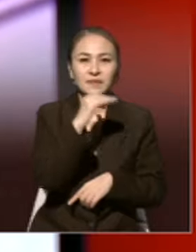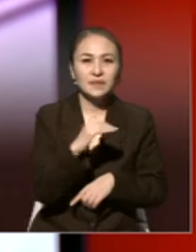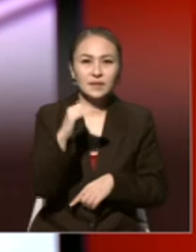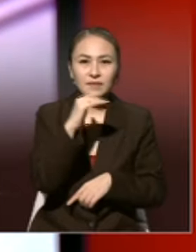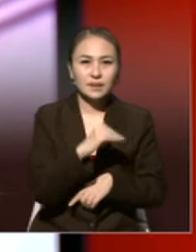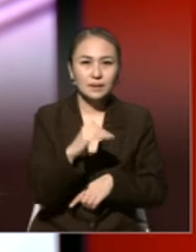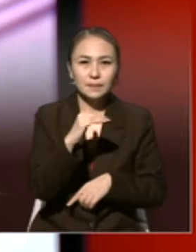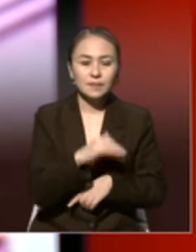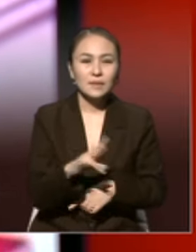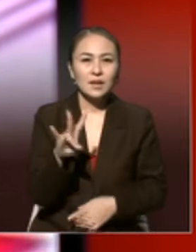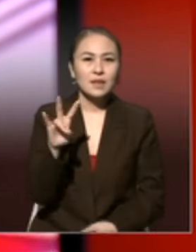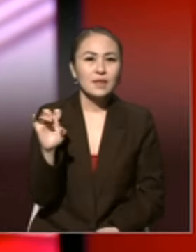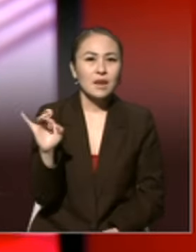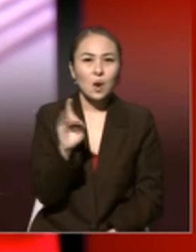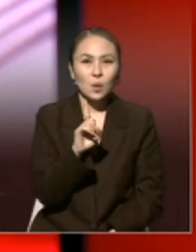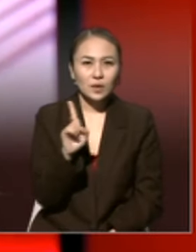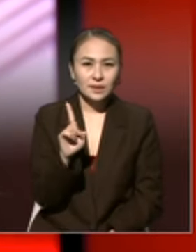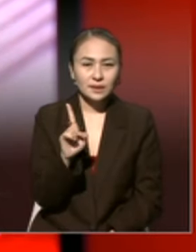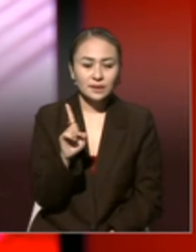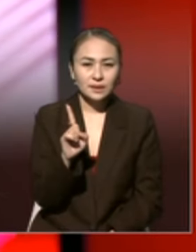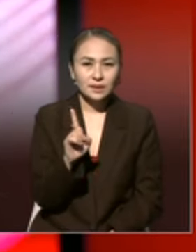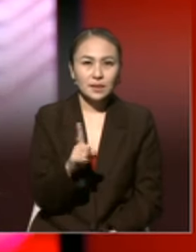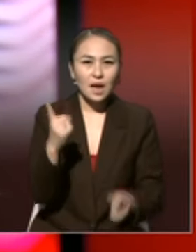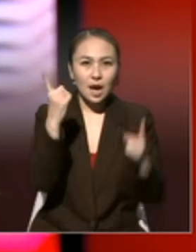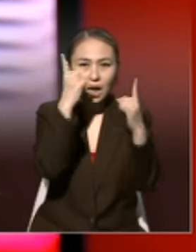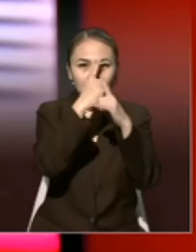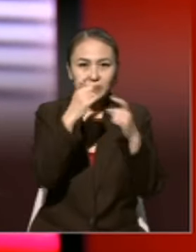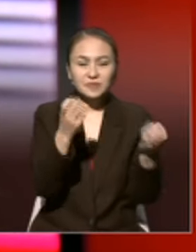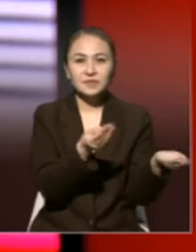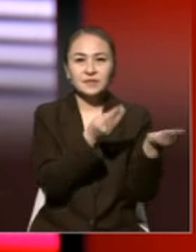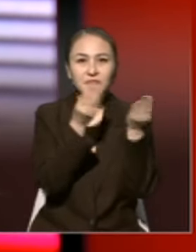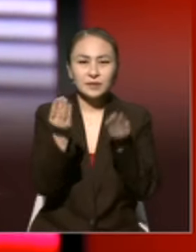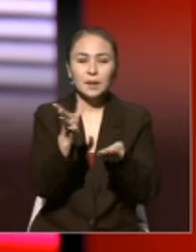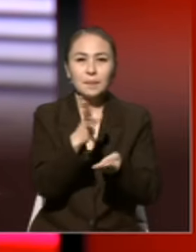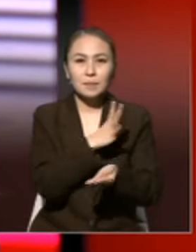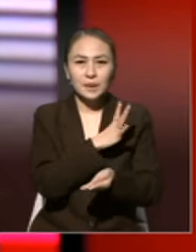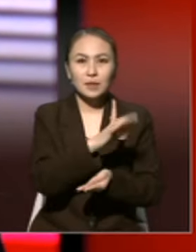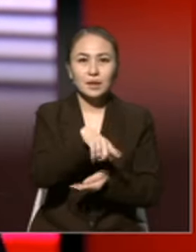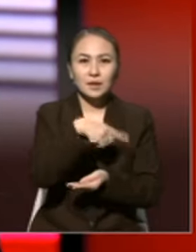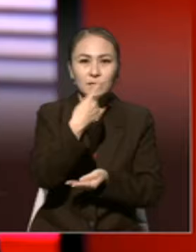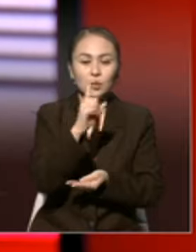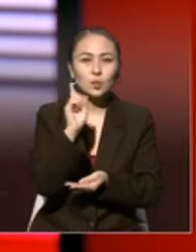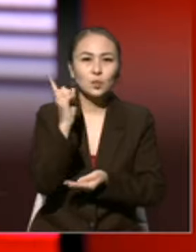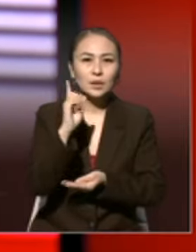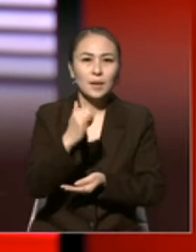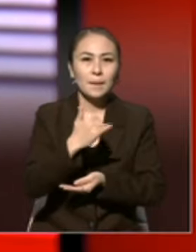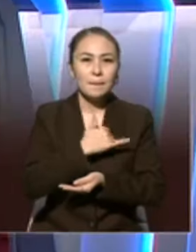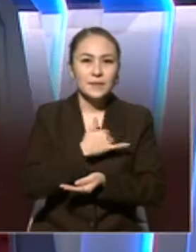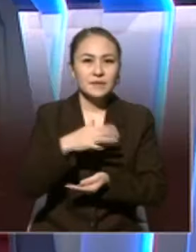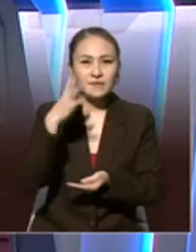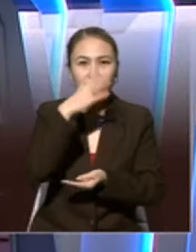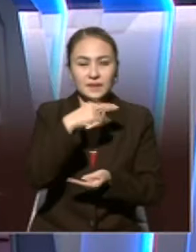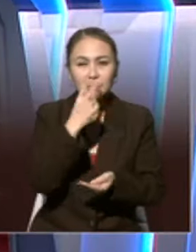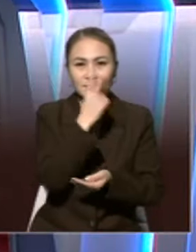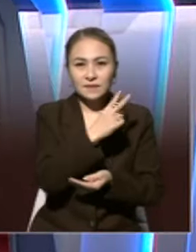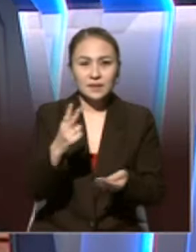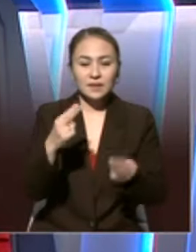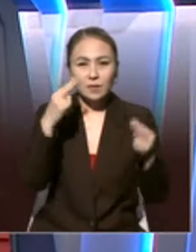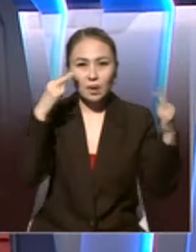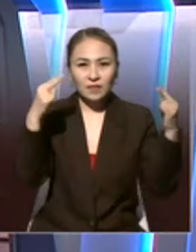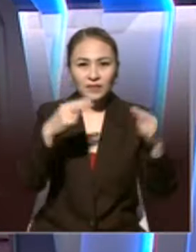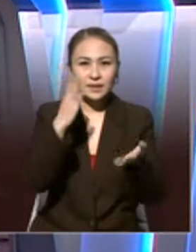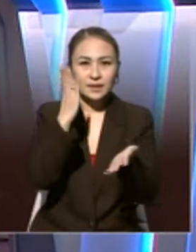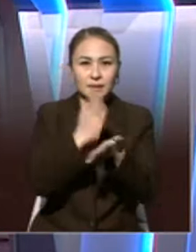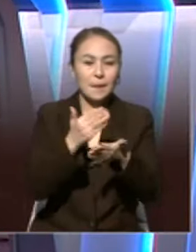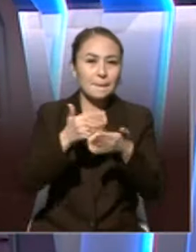айында, наурыз айында ақпараттың бәрін бердік дейді. Өйткені өзіміз бәріміз куәгер болдық.